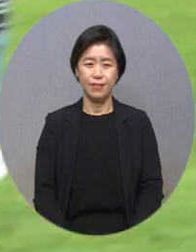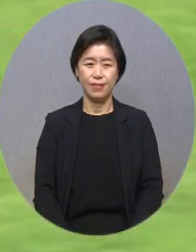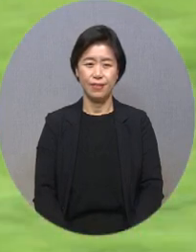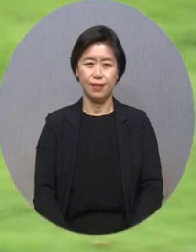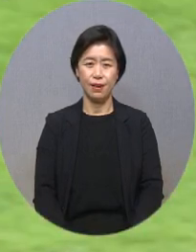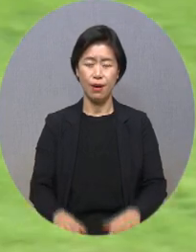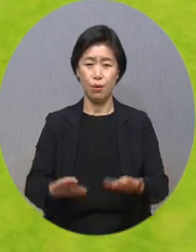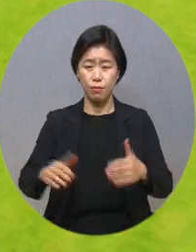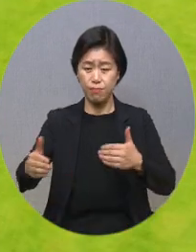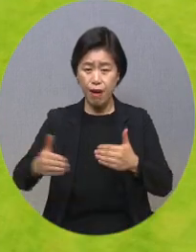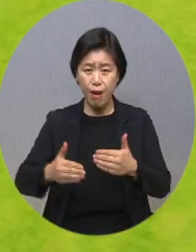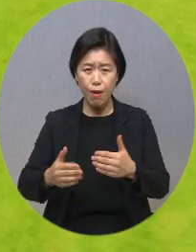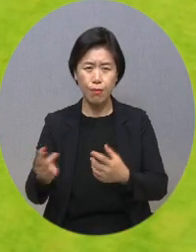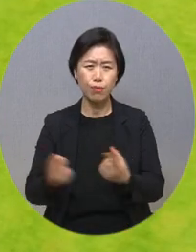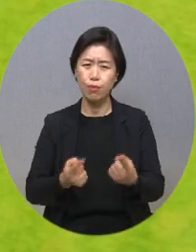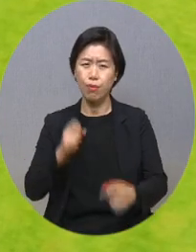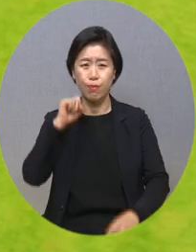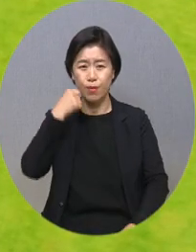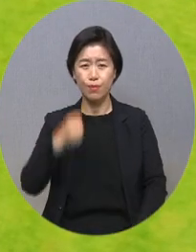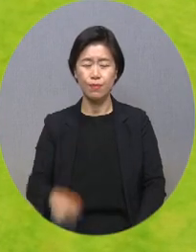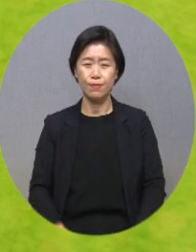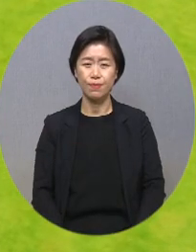애매하다.